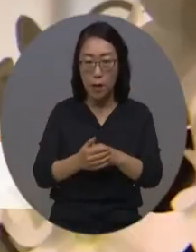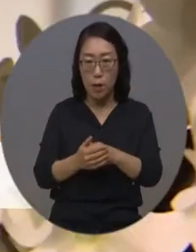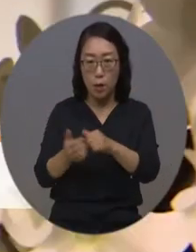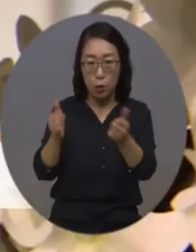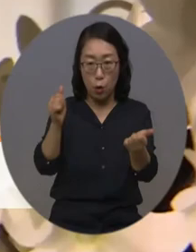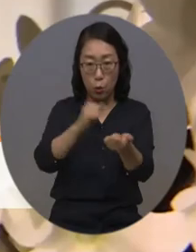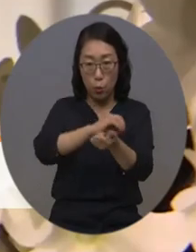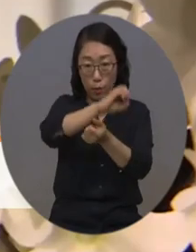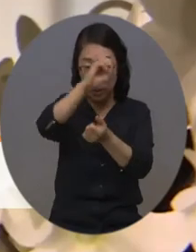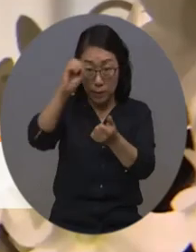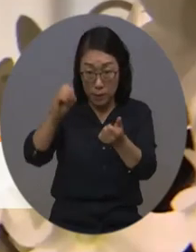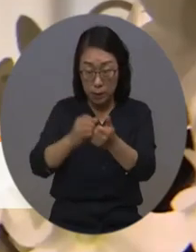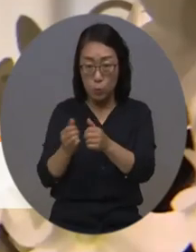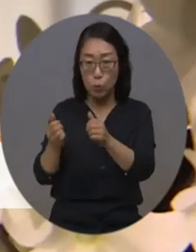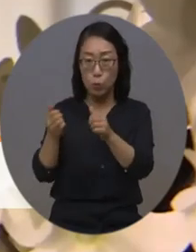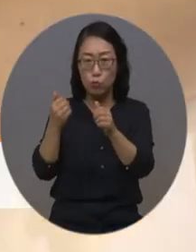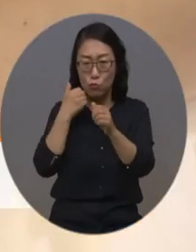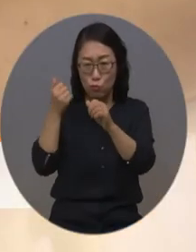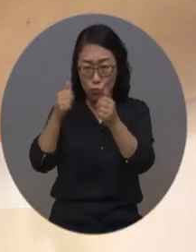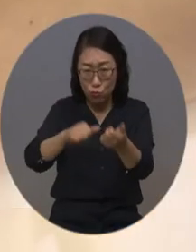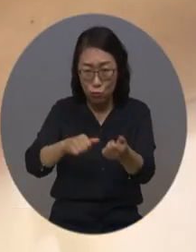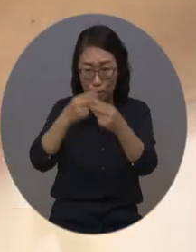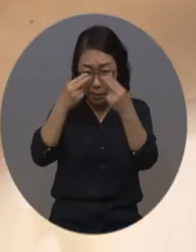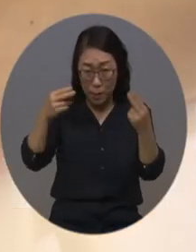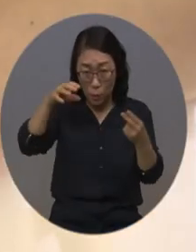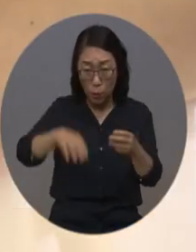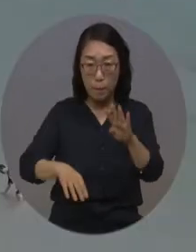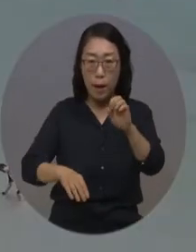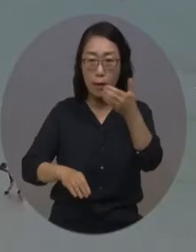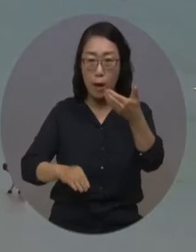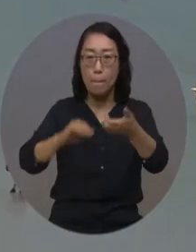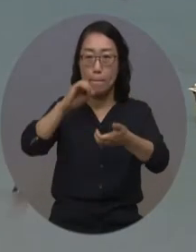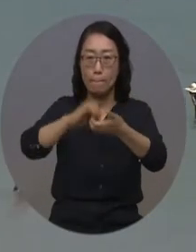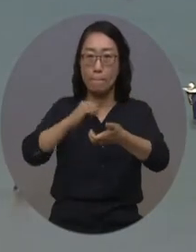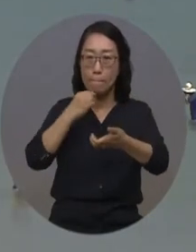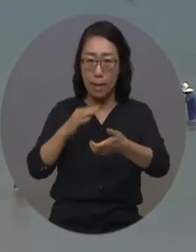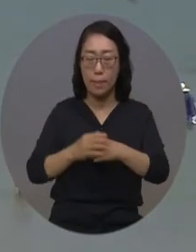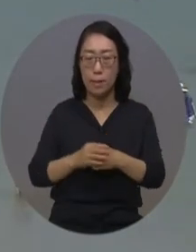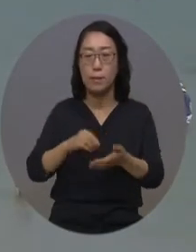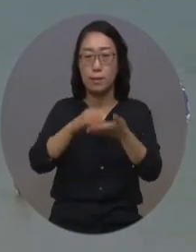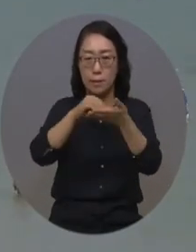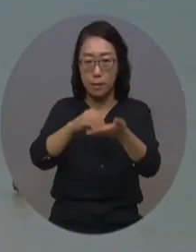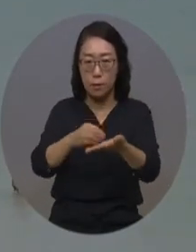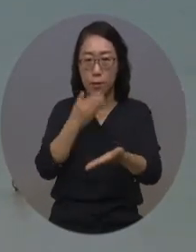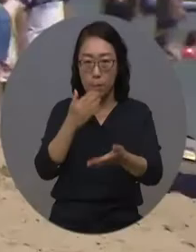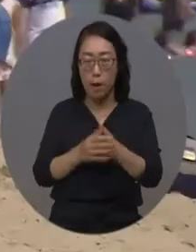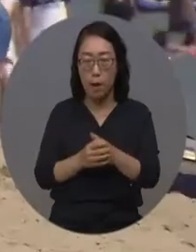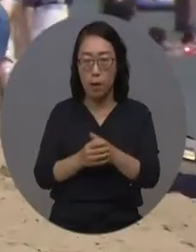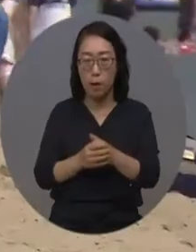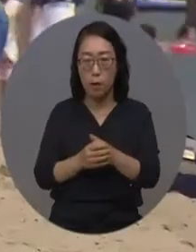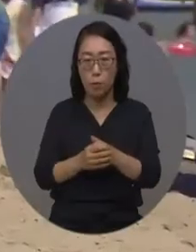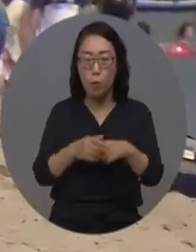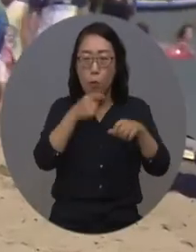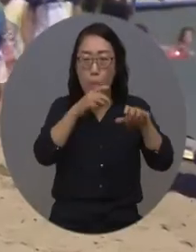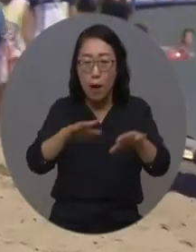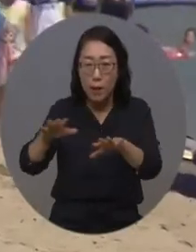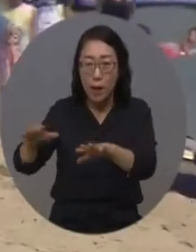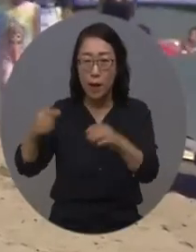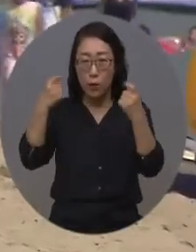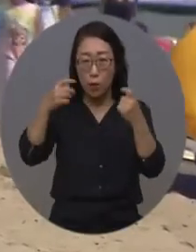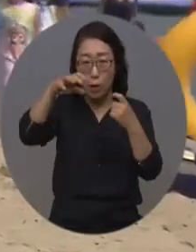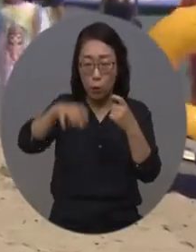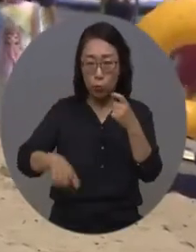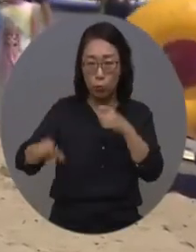장례식은 49명까지만 참석이 가능합니다. 특히 휴가철을 맞은 비수도권의 휴양지에는 추가 방역